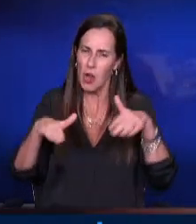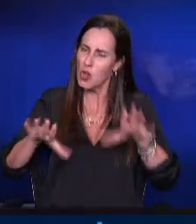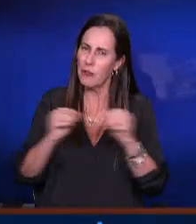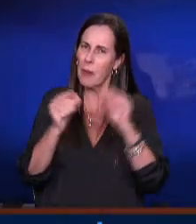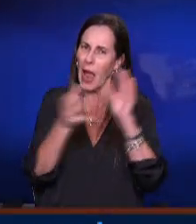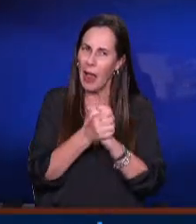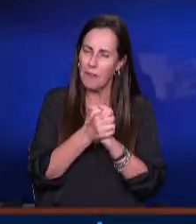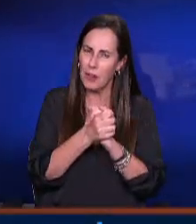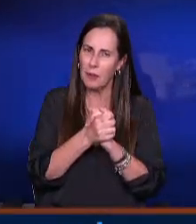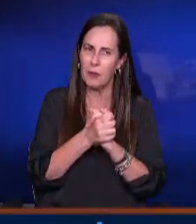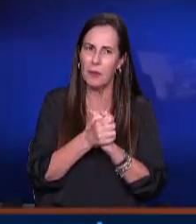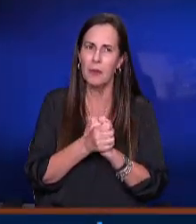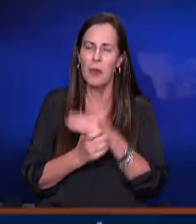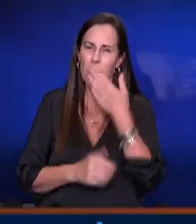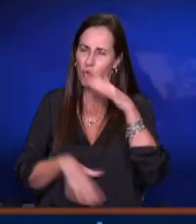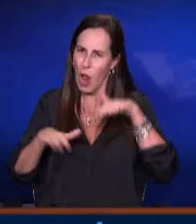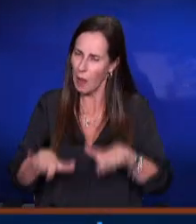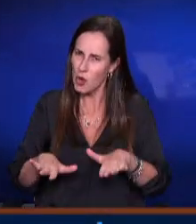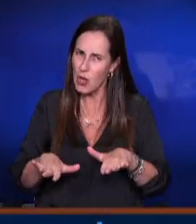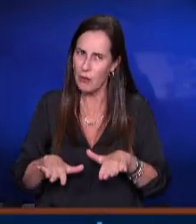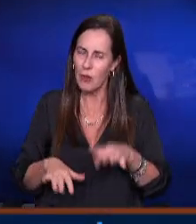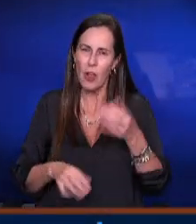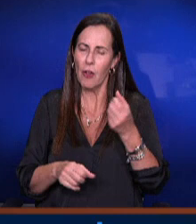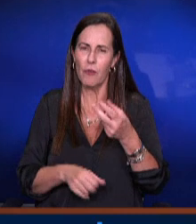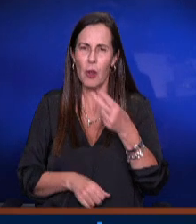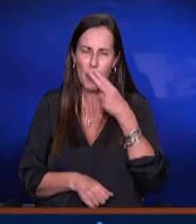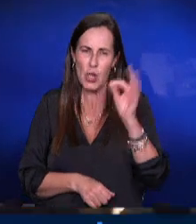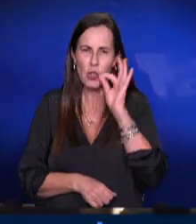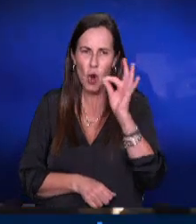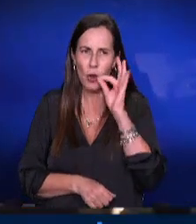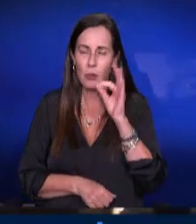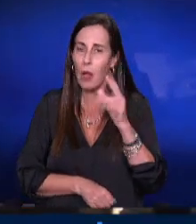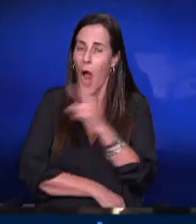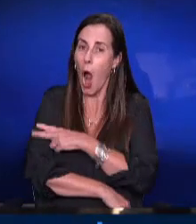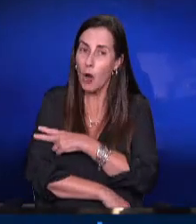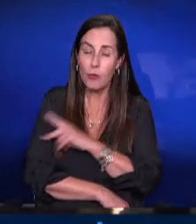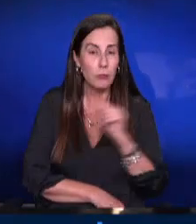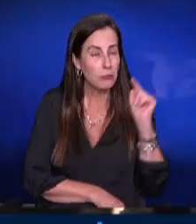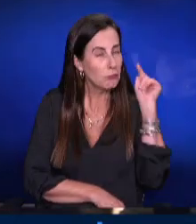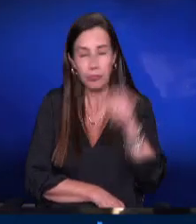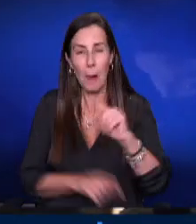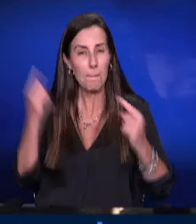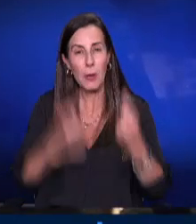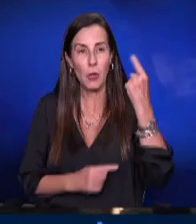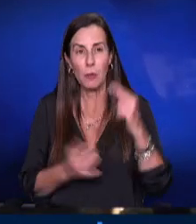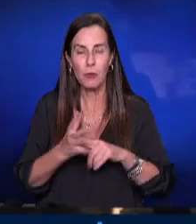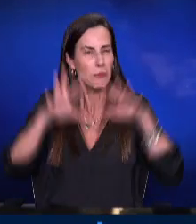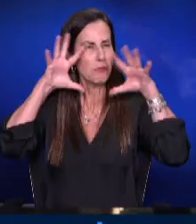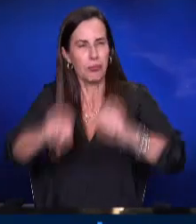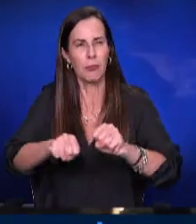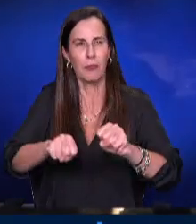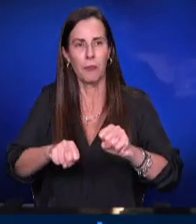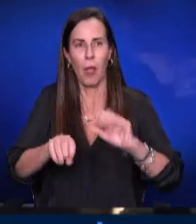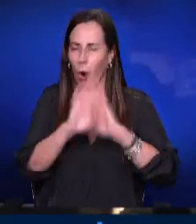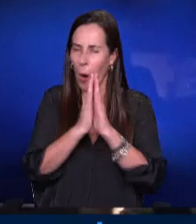חברה בכיכר הדוידקה בירושלים ומדליק ג'וינט. זה הספיק לשוטרים שמגיחים לפתע כדי להתנפל עליו. הכל קרה